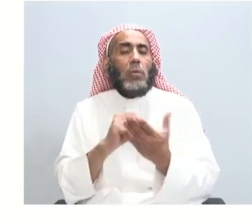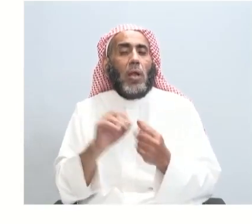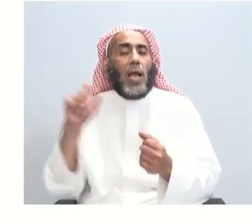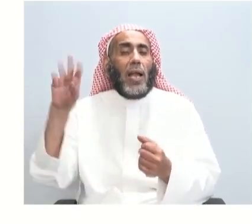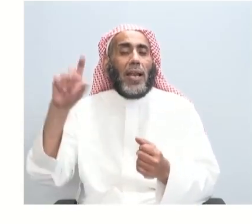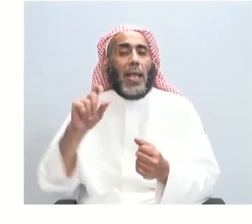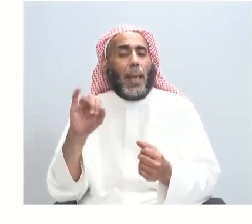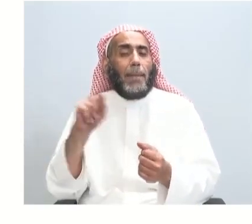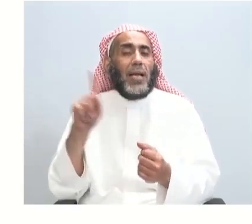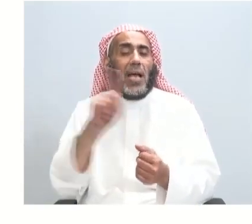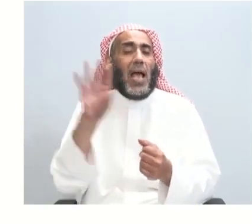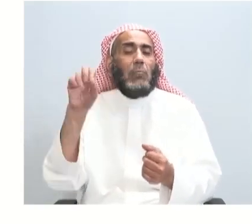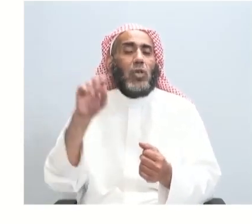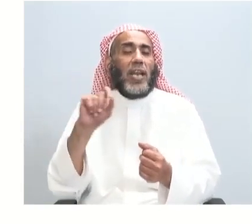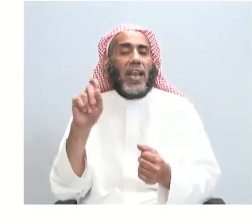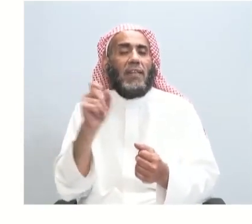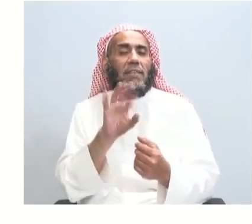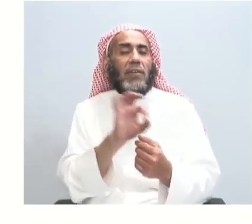غريب المصنف، أيضا